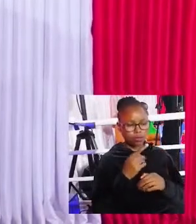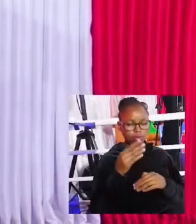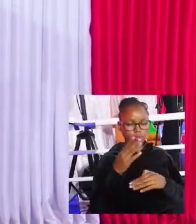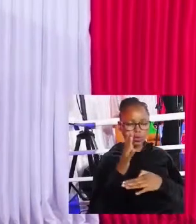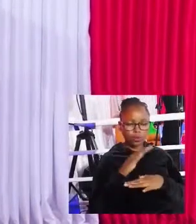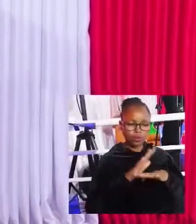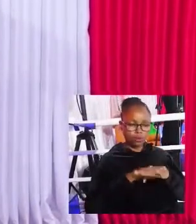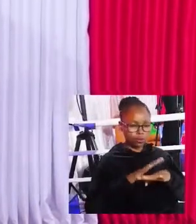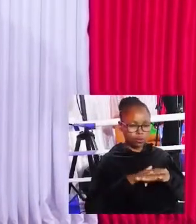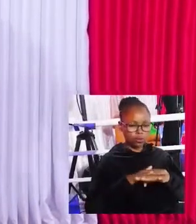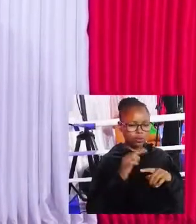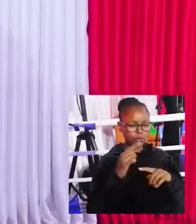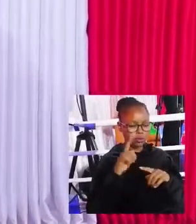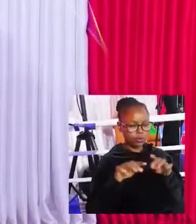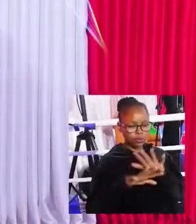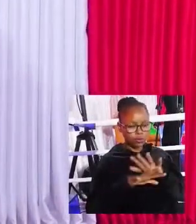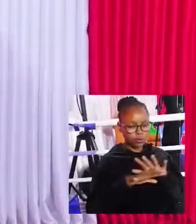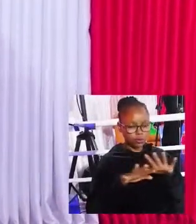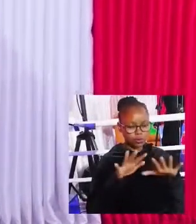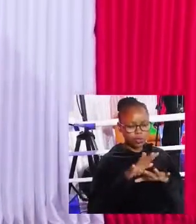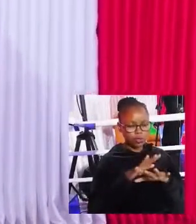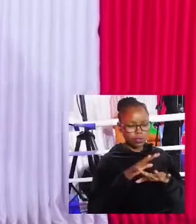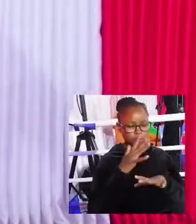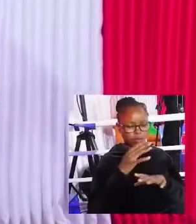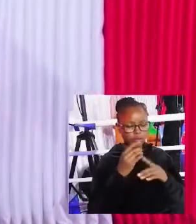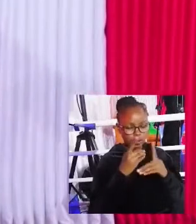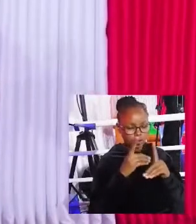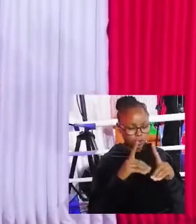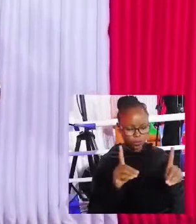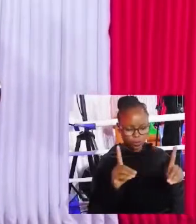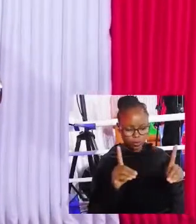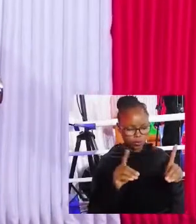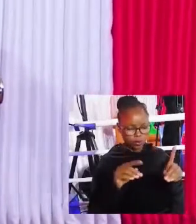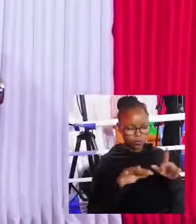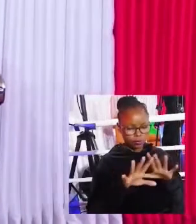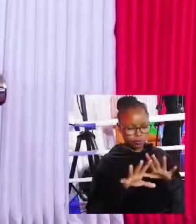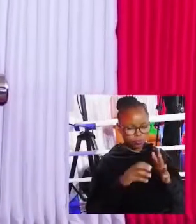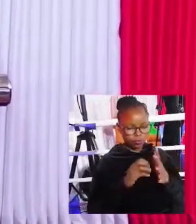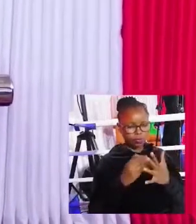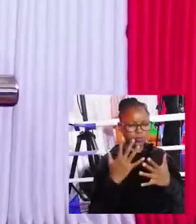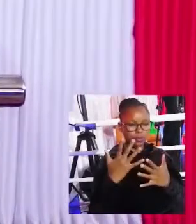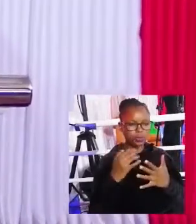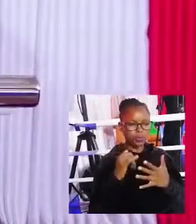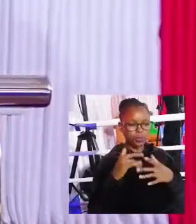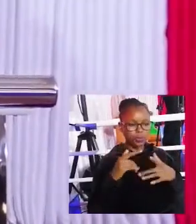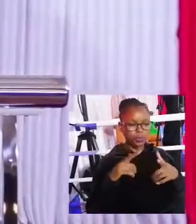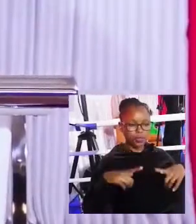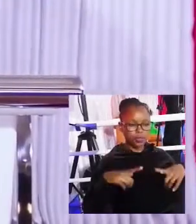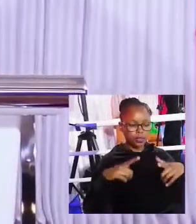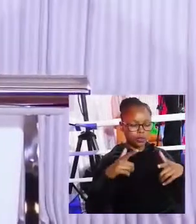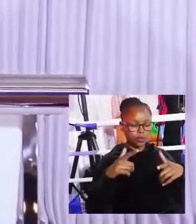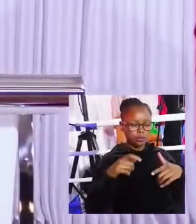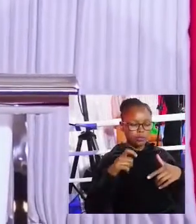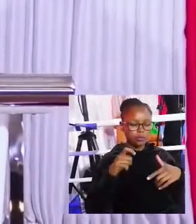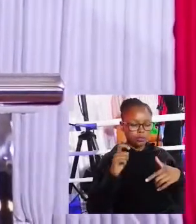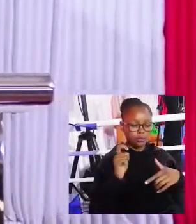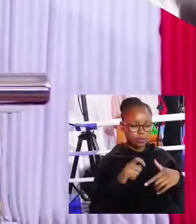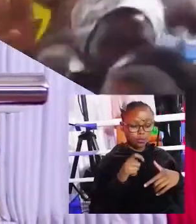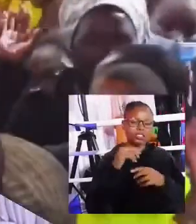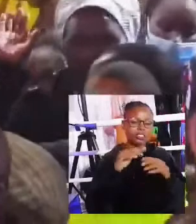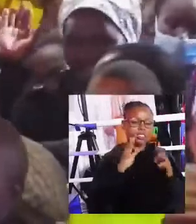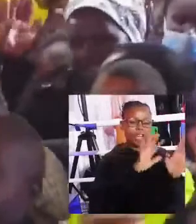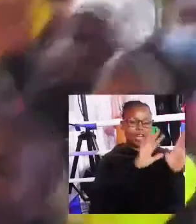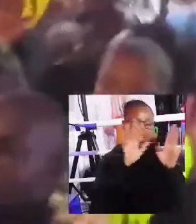mwambie asante ni kwa sababu ya ukombozi kila aliye kiumbe kiote ambacho kina uhai Tumura kanwa gakwire Ngai ni